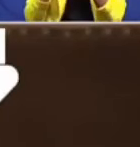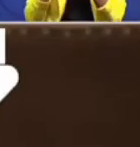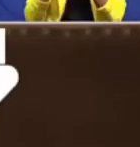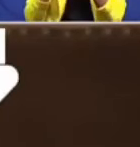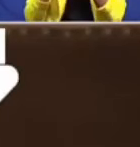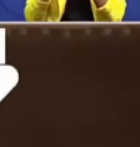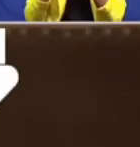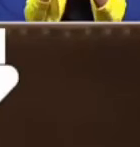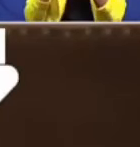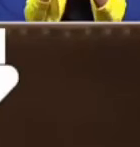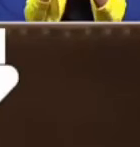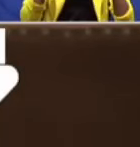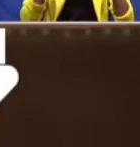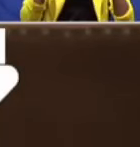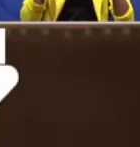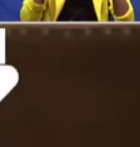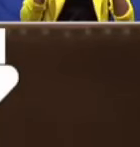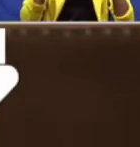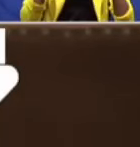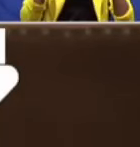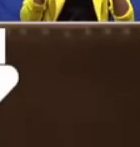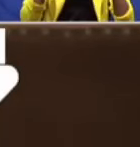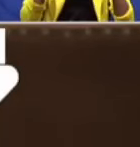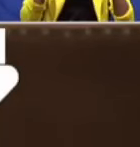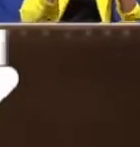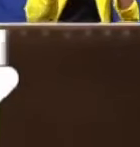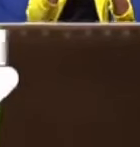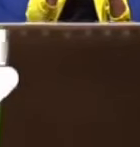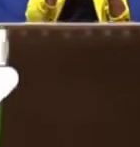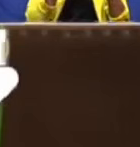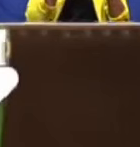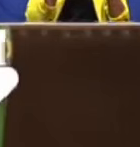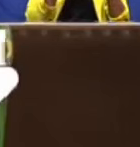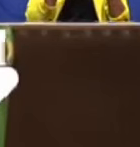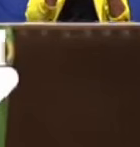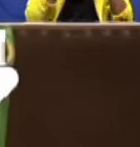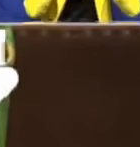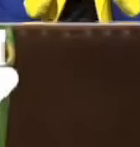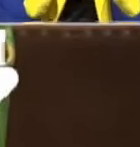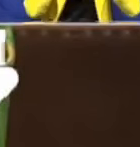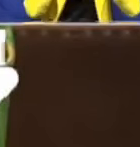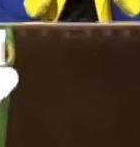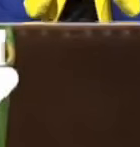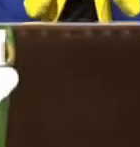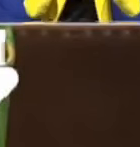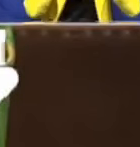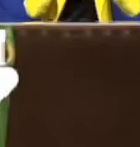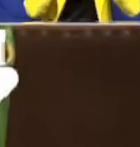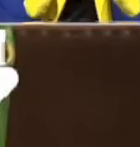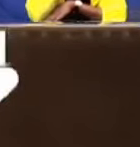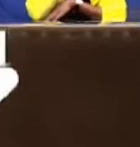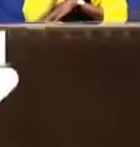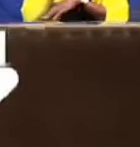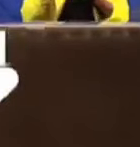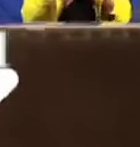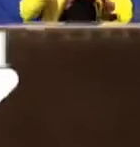leo, tumtolee shukrani zetu kwa baraka, neema na